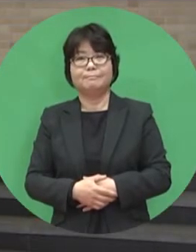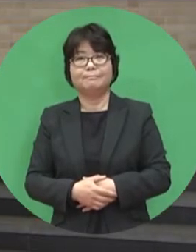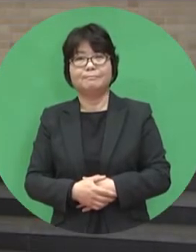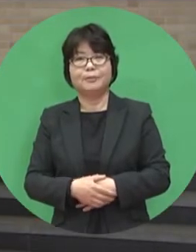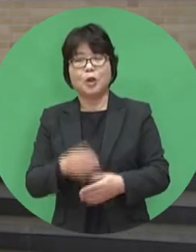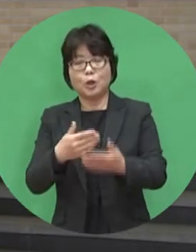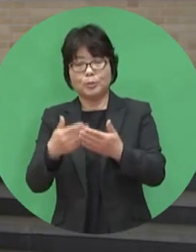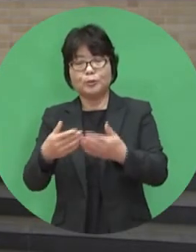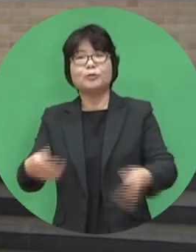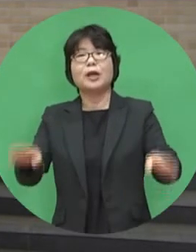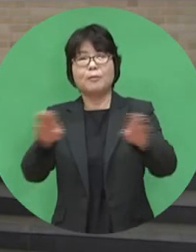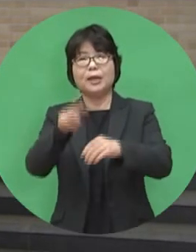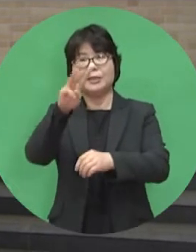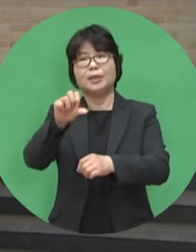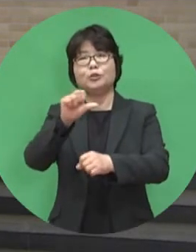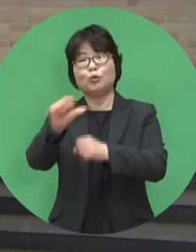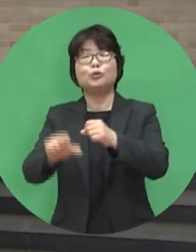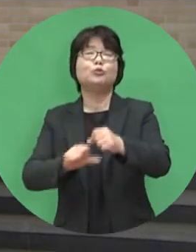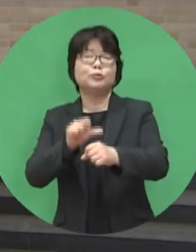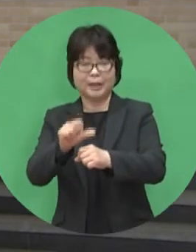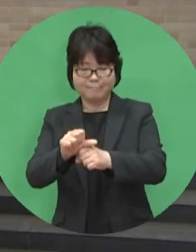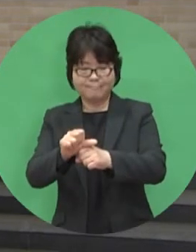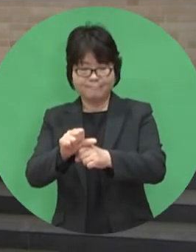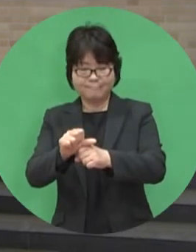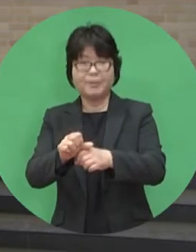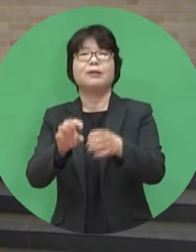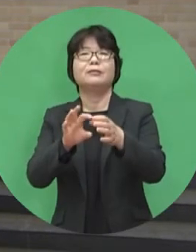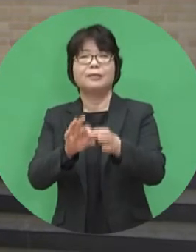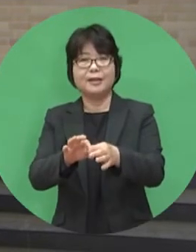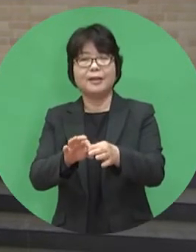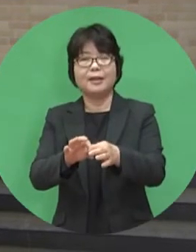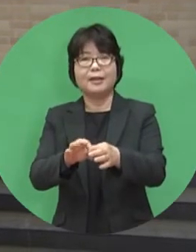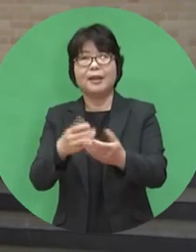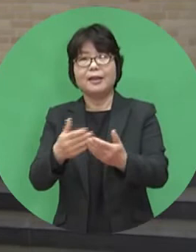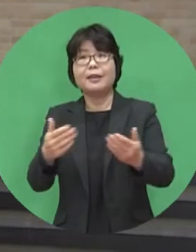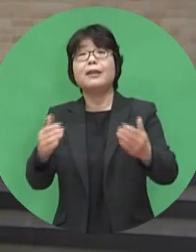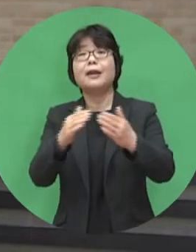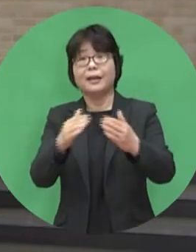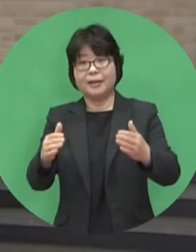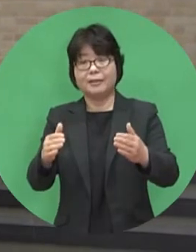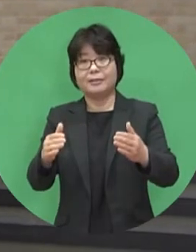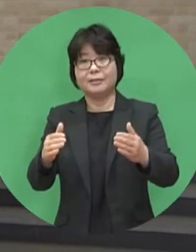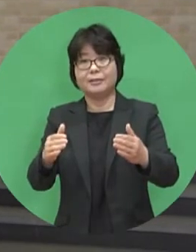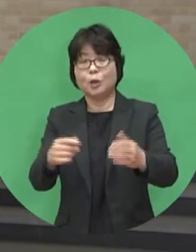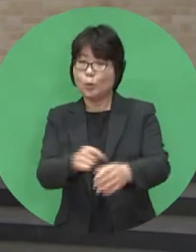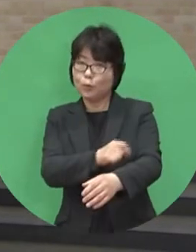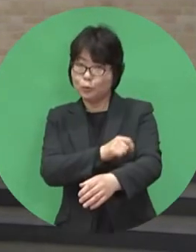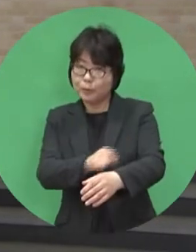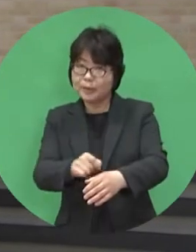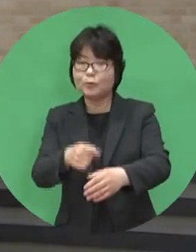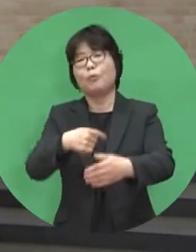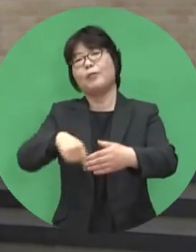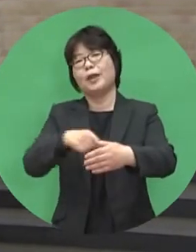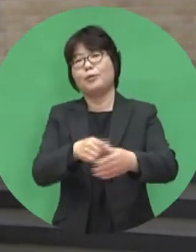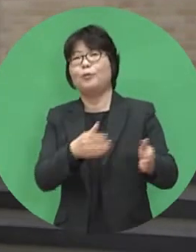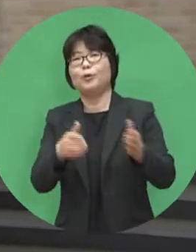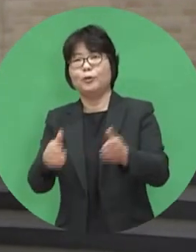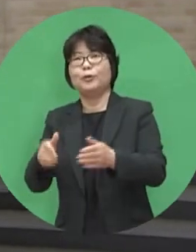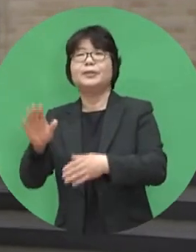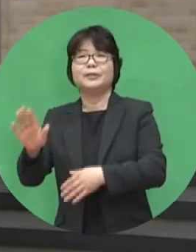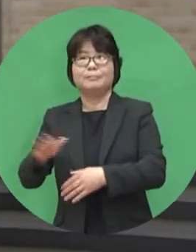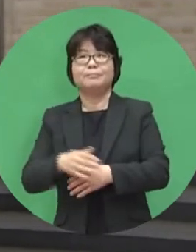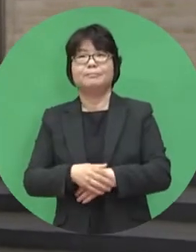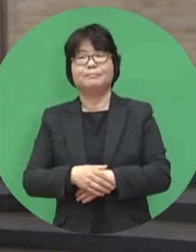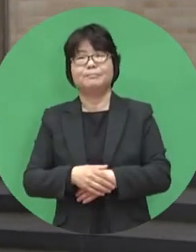美術館、35周年ということで、展覧会としては特別のメニューを用意しております